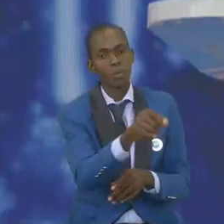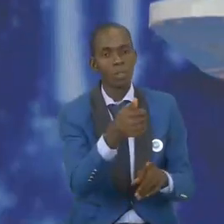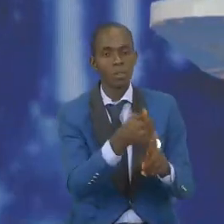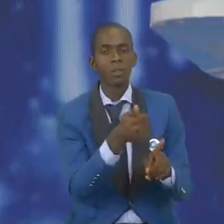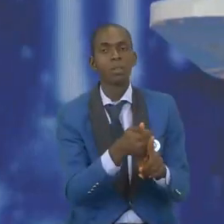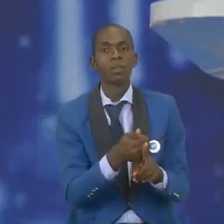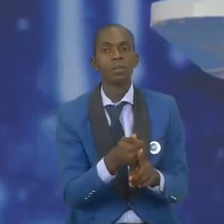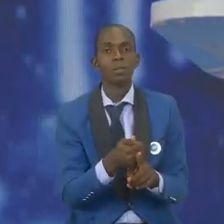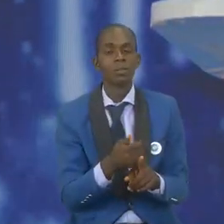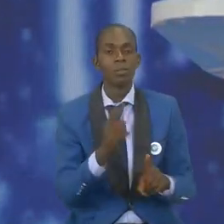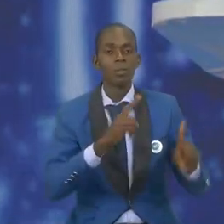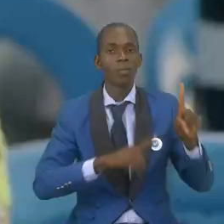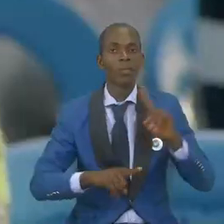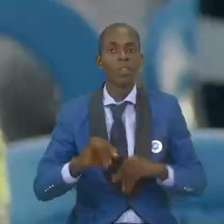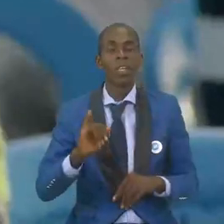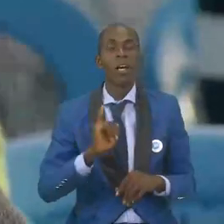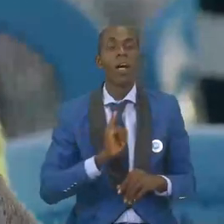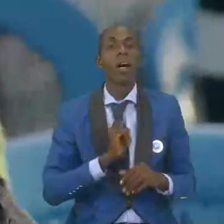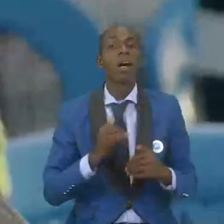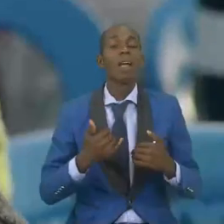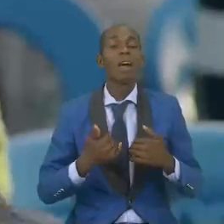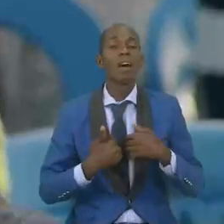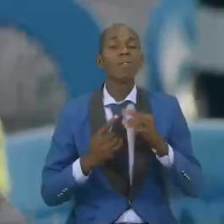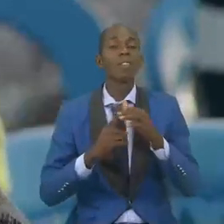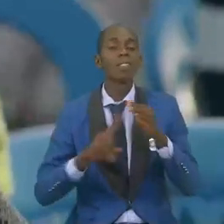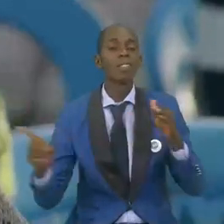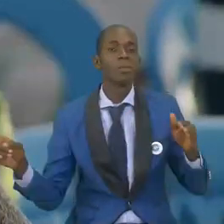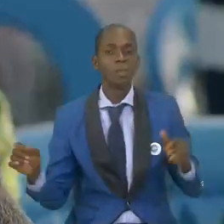Leur fosse au lion, leur trou est pour eux.